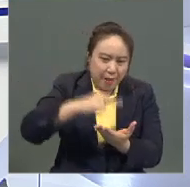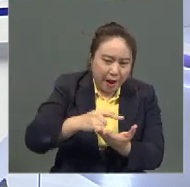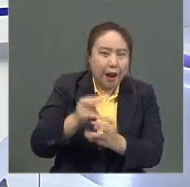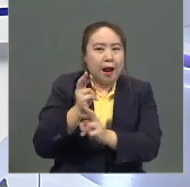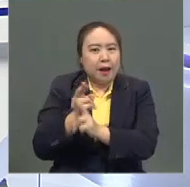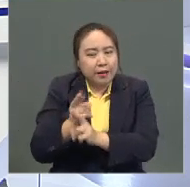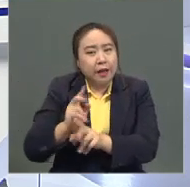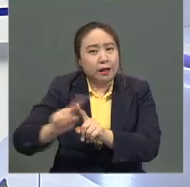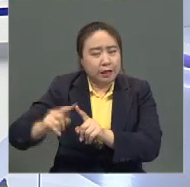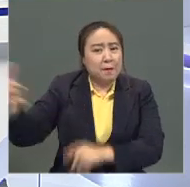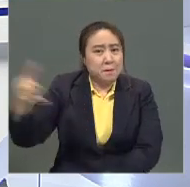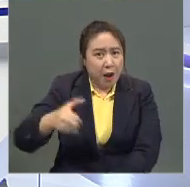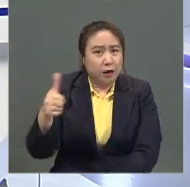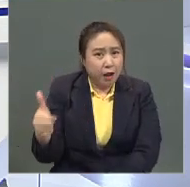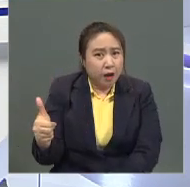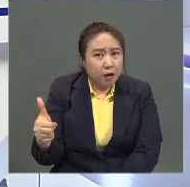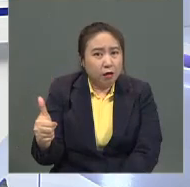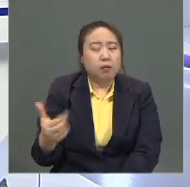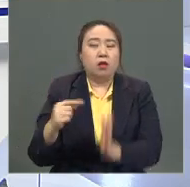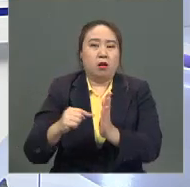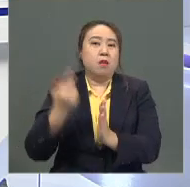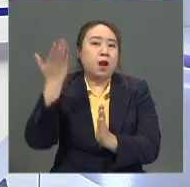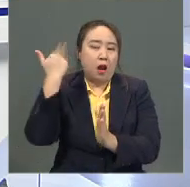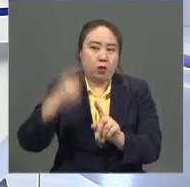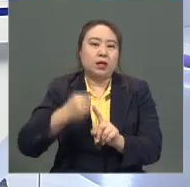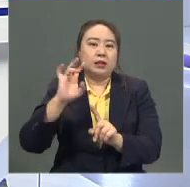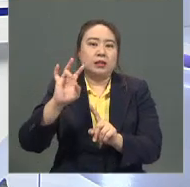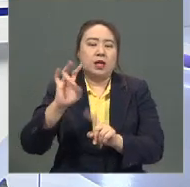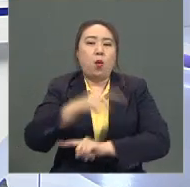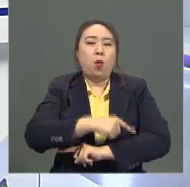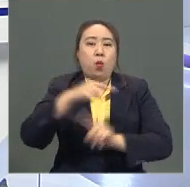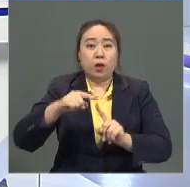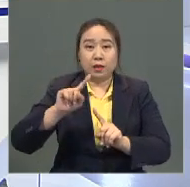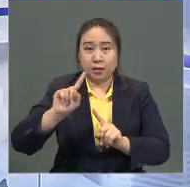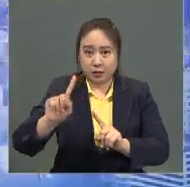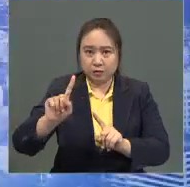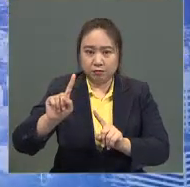ไปแล้วแต่ว่ามีอีกหนึ่งเรื่องที่หลายๆคนยังมีความกังวลกันอยู่ในเรื่องของการคลายล๊อคให้คนต่างชาติเนี่ยเดินทางเข้ามาไทยได้ในฐานะผู้ป่วยเพื่อเข้ามารักษาหรือว่าไม่ดีเข้าand wellness Programนะครับซึ่งเราเริ่มไปแล้วตั้งแต่วันที่ 1